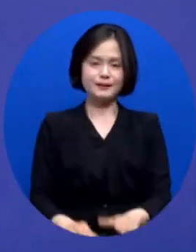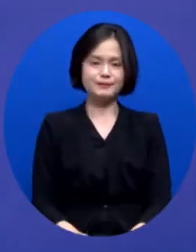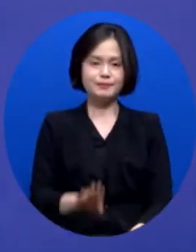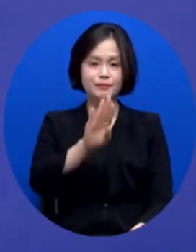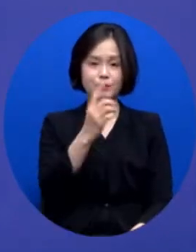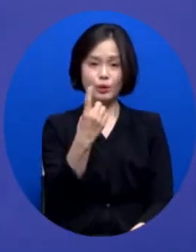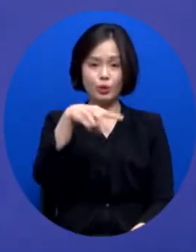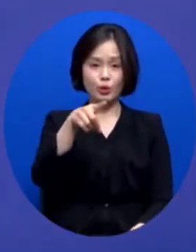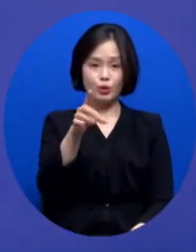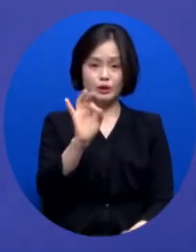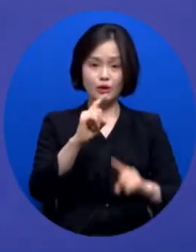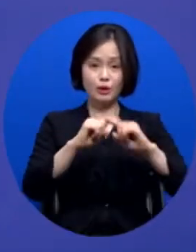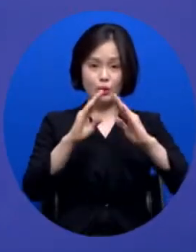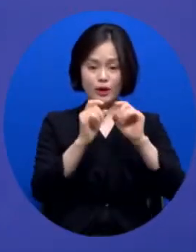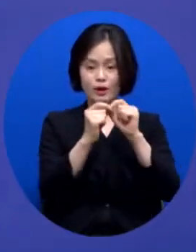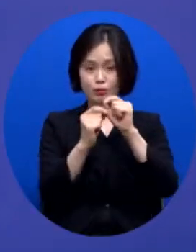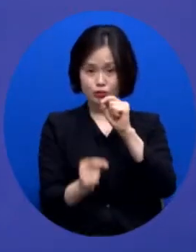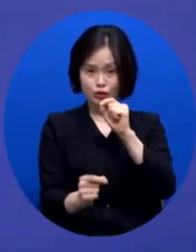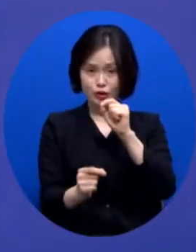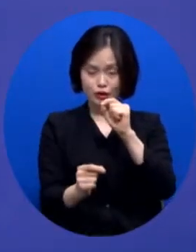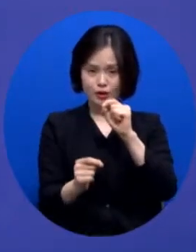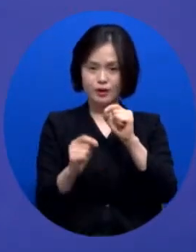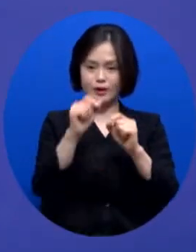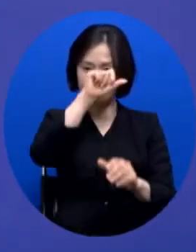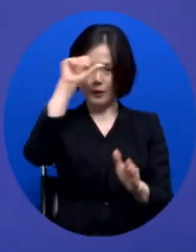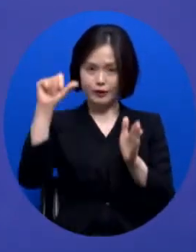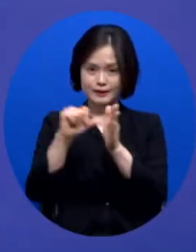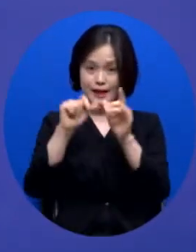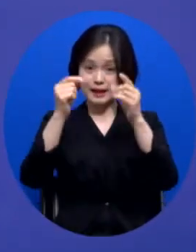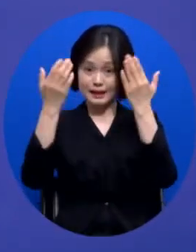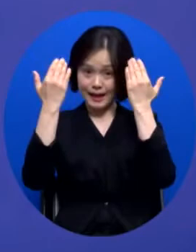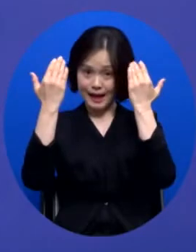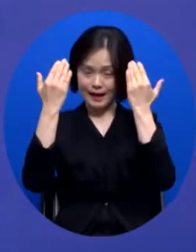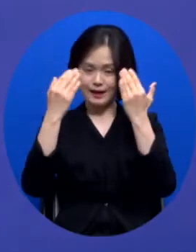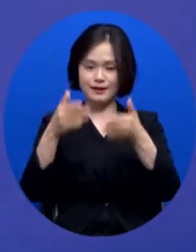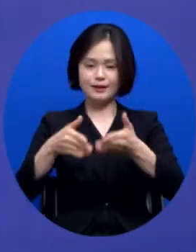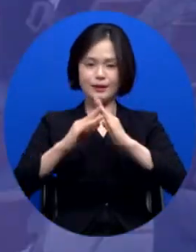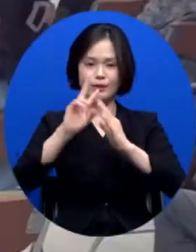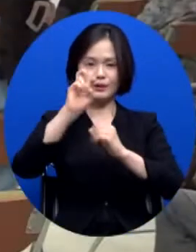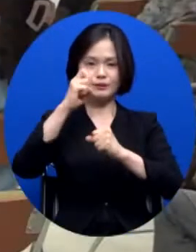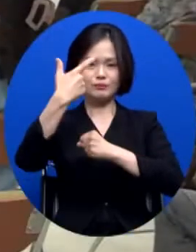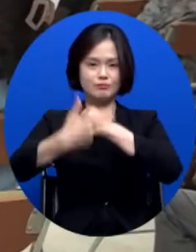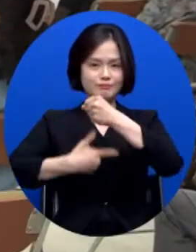보성읍교회 부설 보성평생대학이 개교 26주년을 맞아 기념식을 열었습니다.